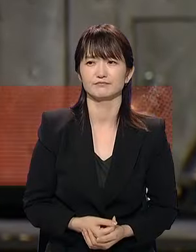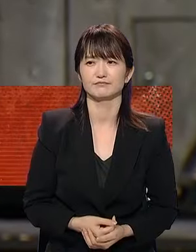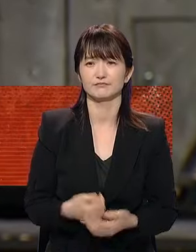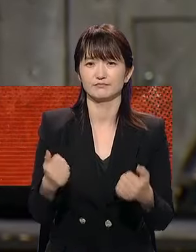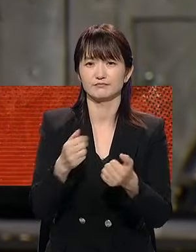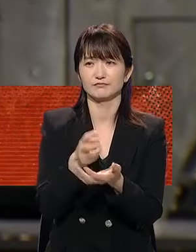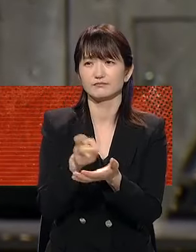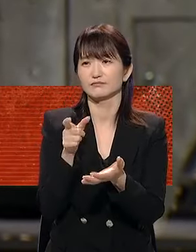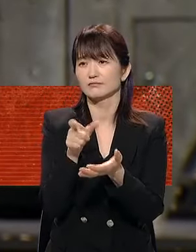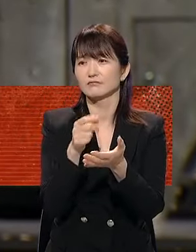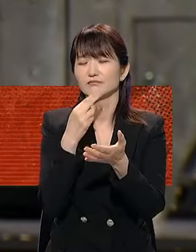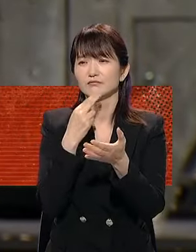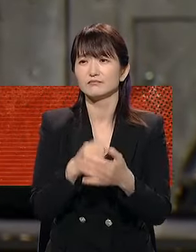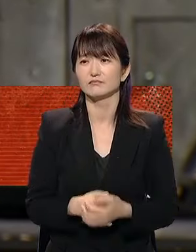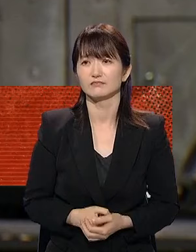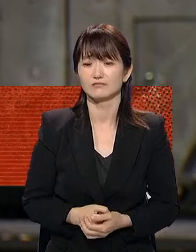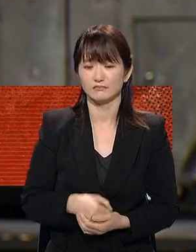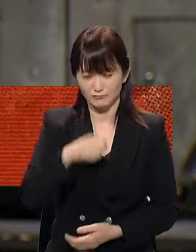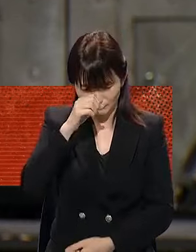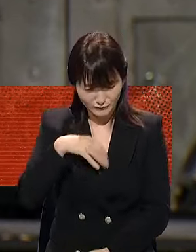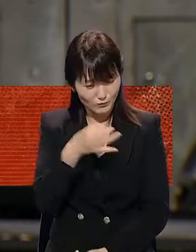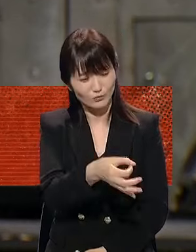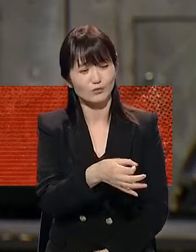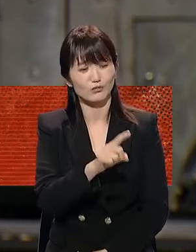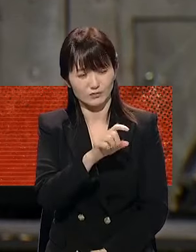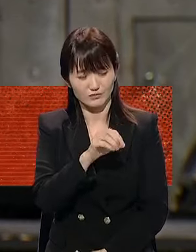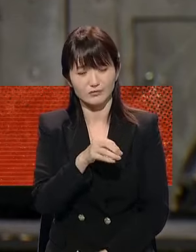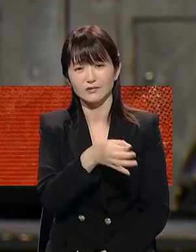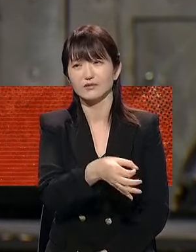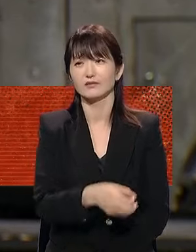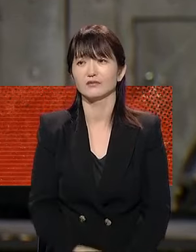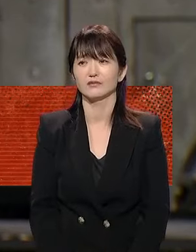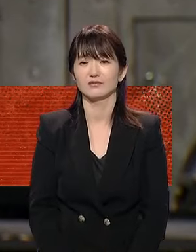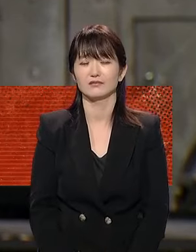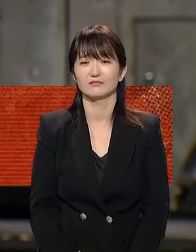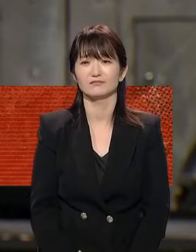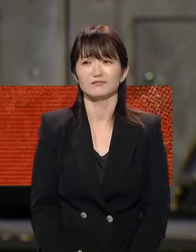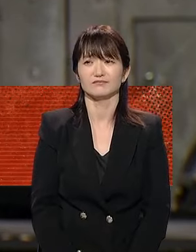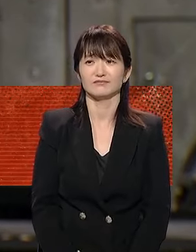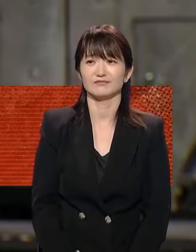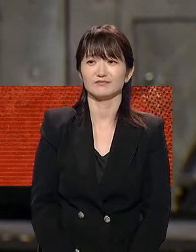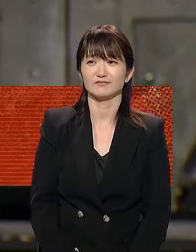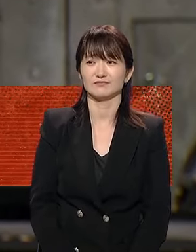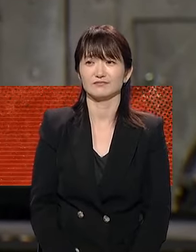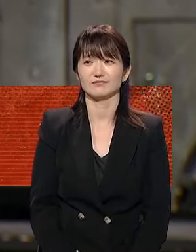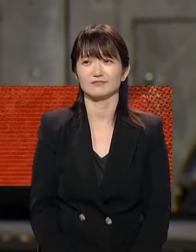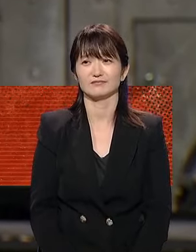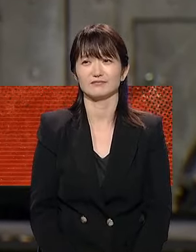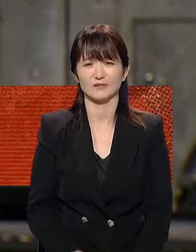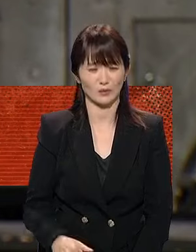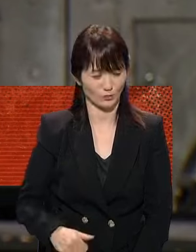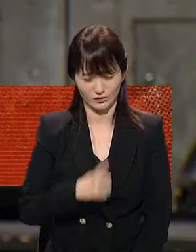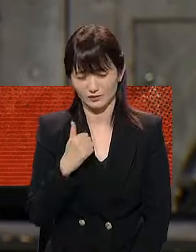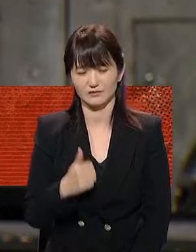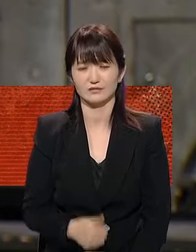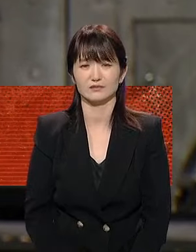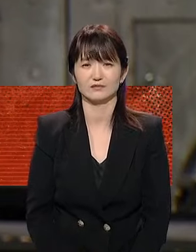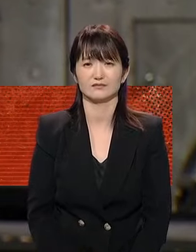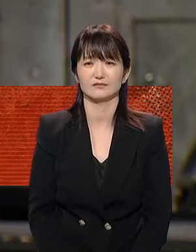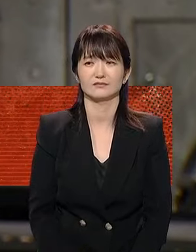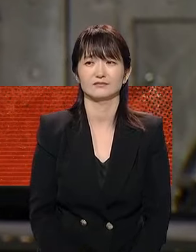하는데 줘요 10만 원 무슨 짓입니까 이게 아 안 주면 때릴 듯이 아니면 화가납니다 이상한 소리